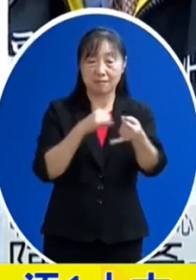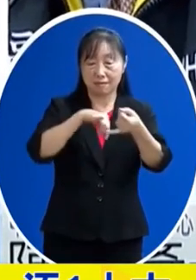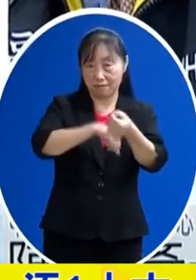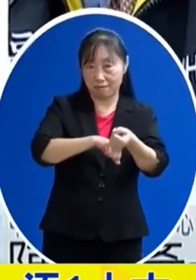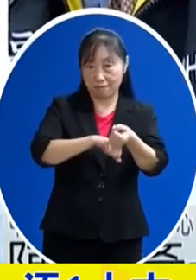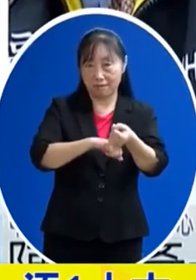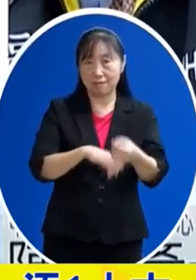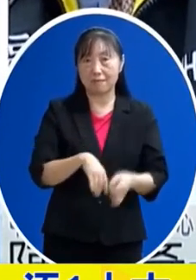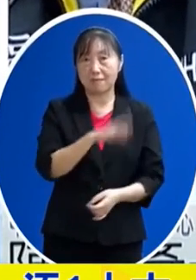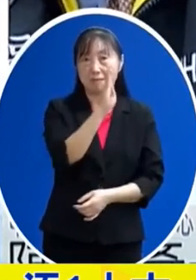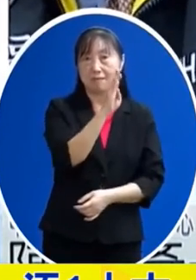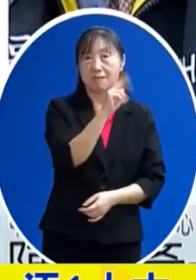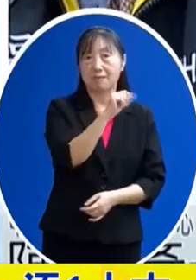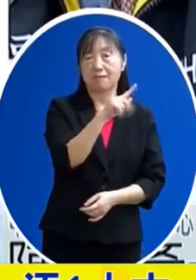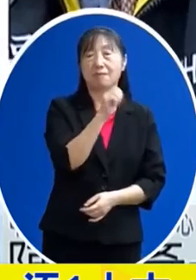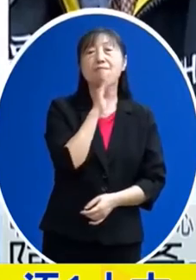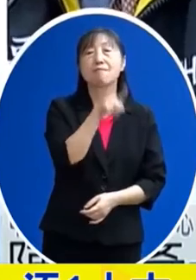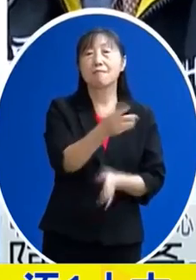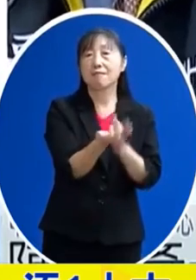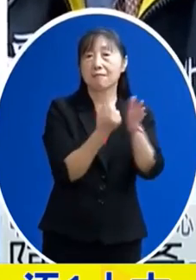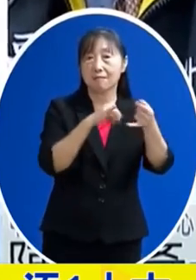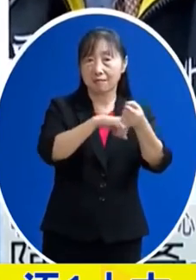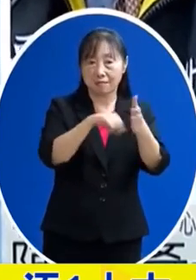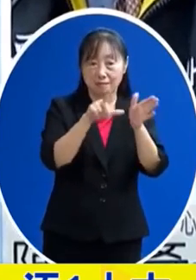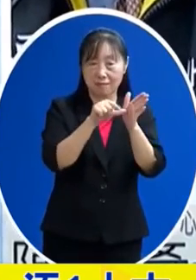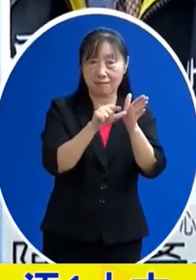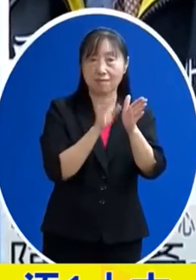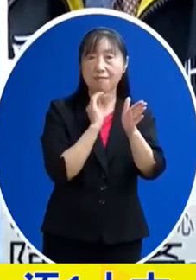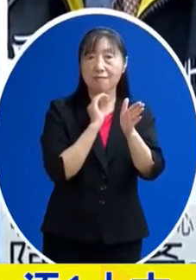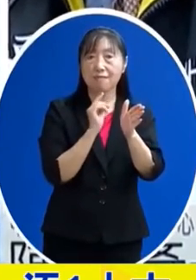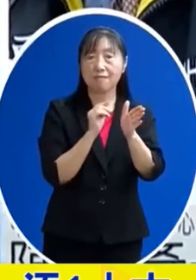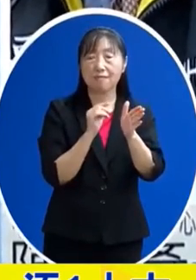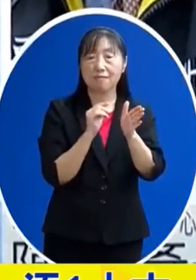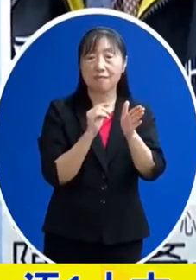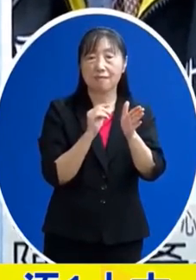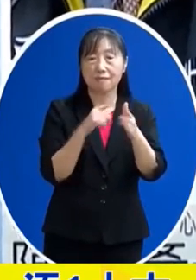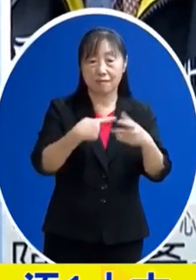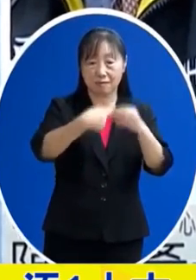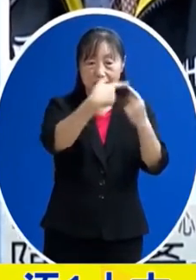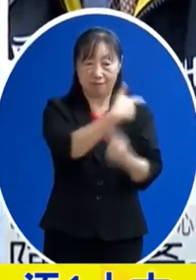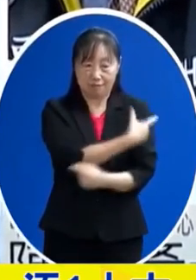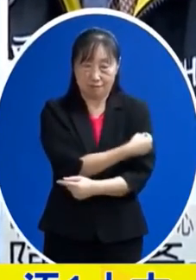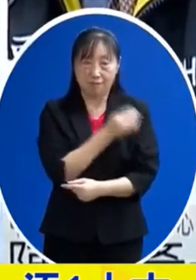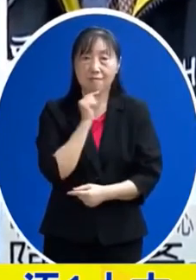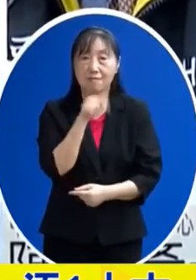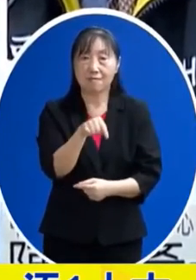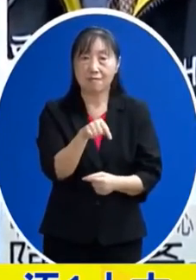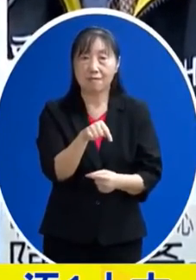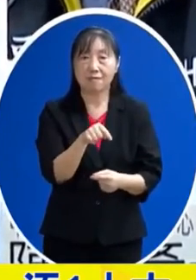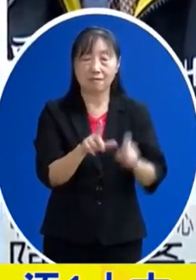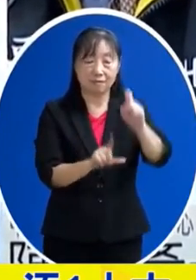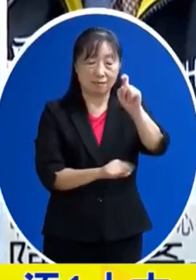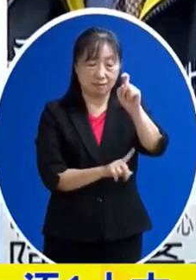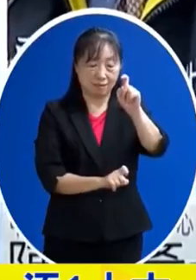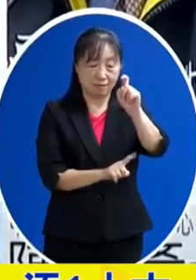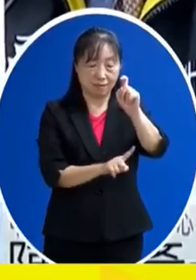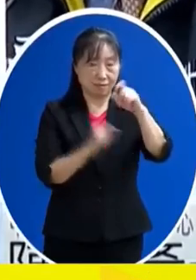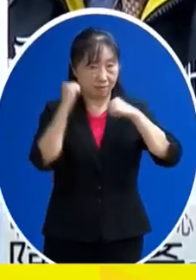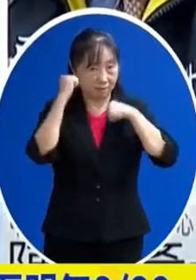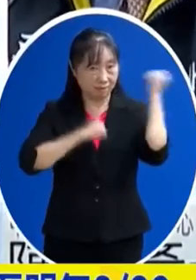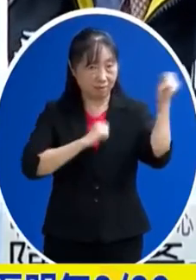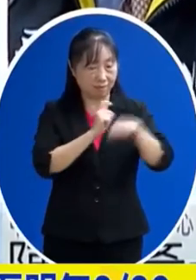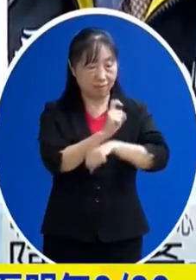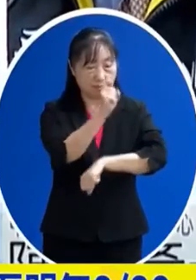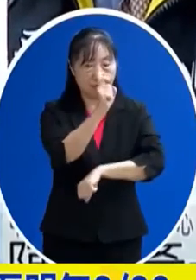分， BNT 的预约的时间，第一剂 BNT 是第一剂，在预约的时间是10月11号的上